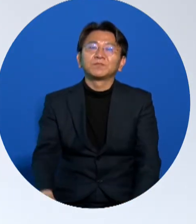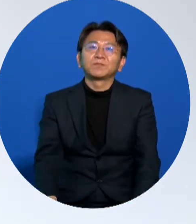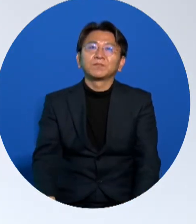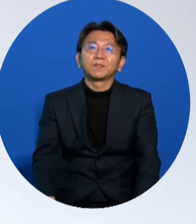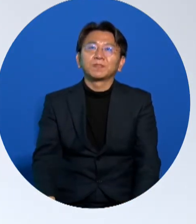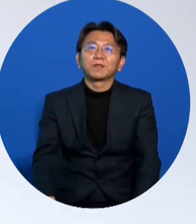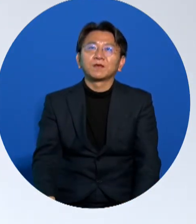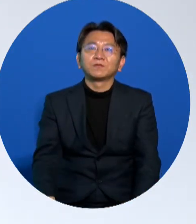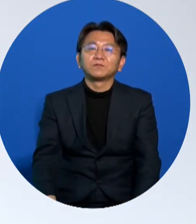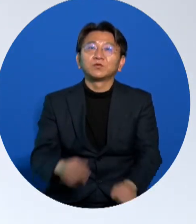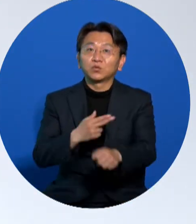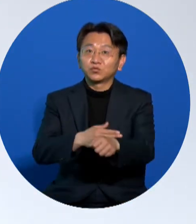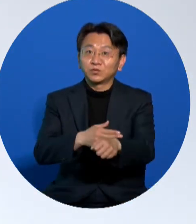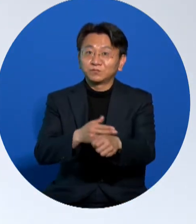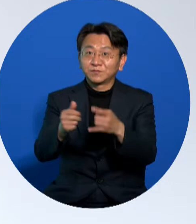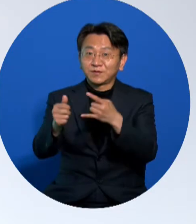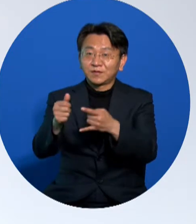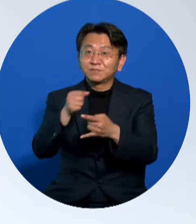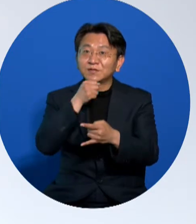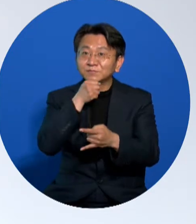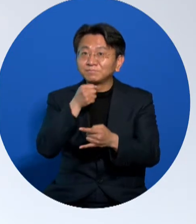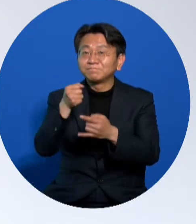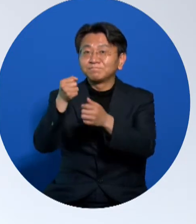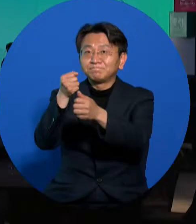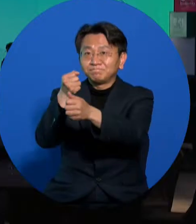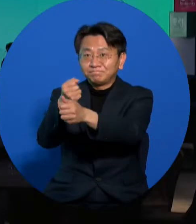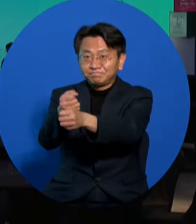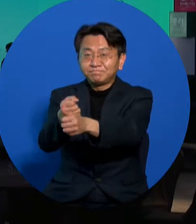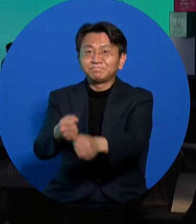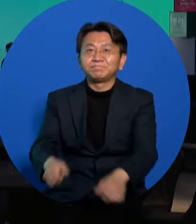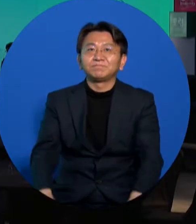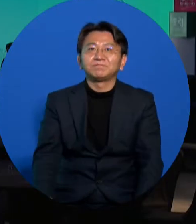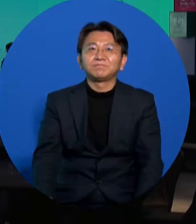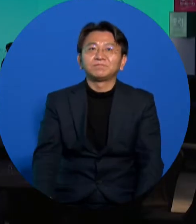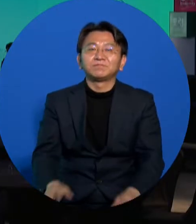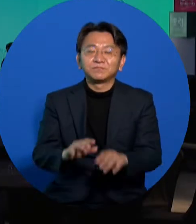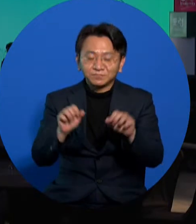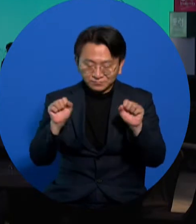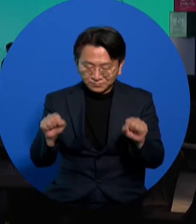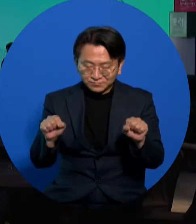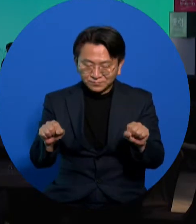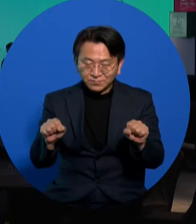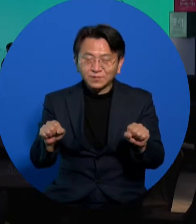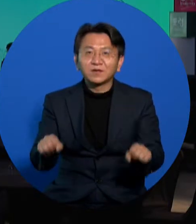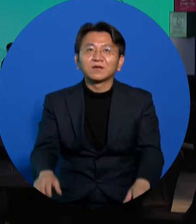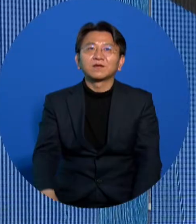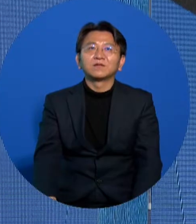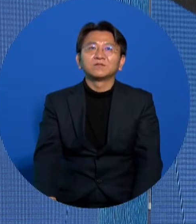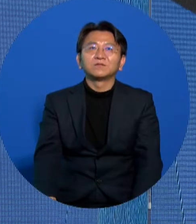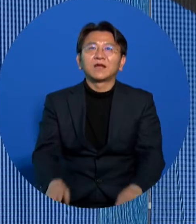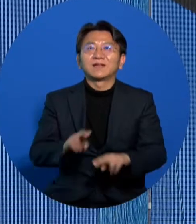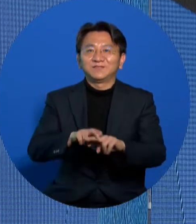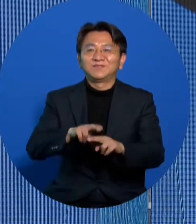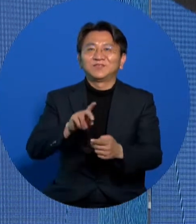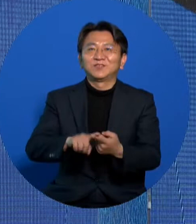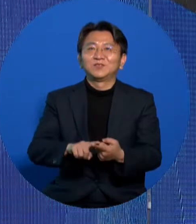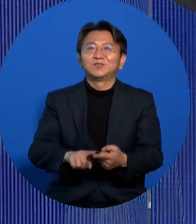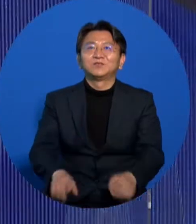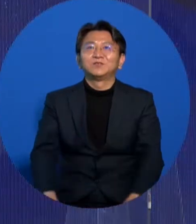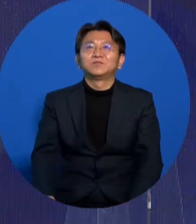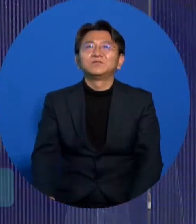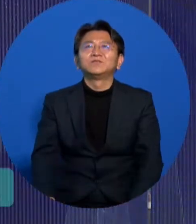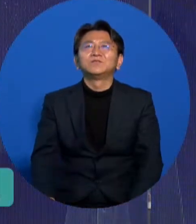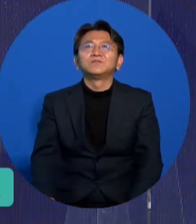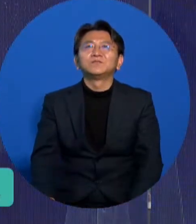전동일 교수님께 마이크 넘겨드리겠습니다. 진행 부탁드립니다. 네, 안녕하십니까. 앉아서 진행하겠습니다. 방금